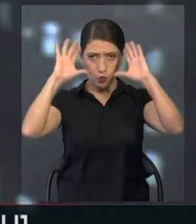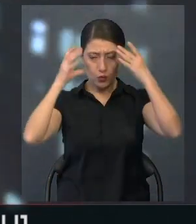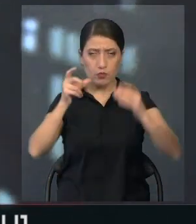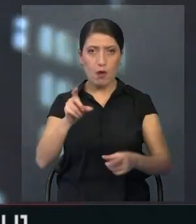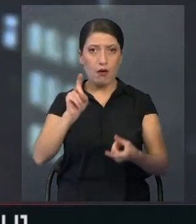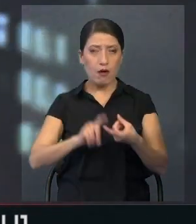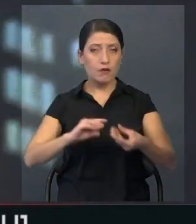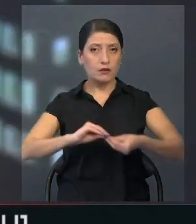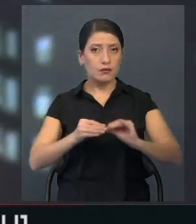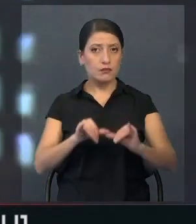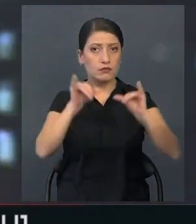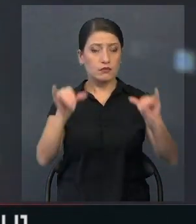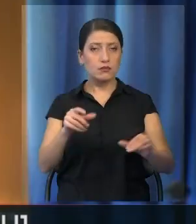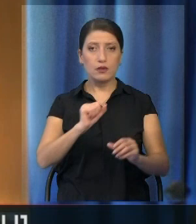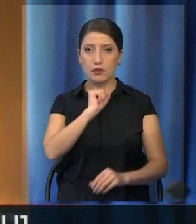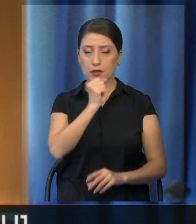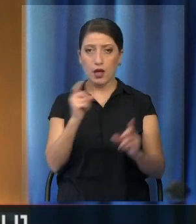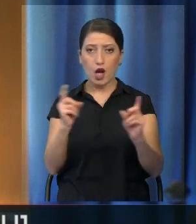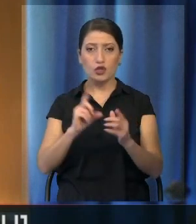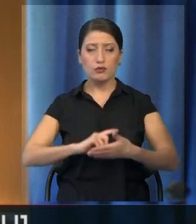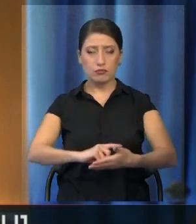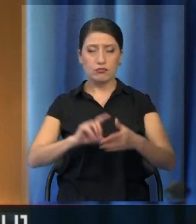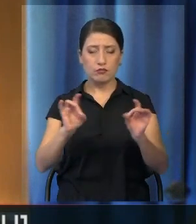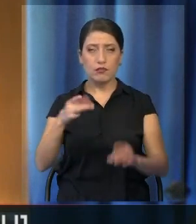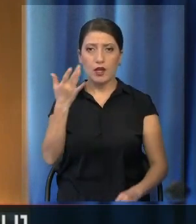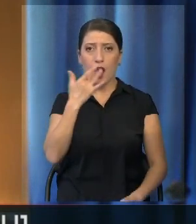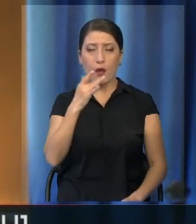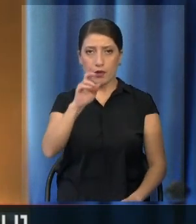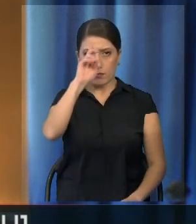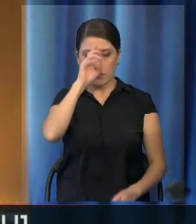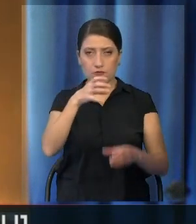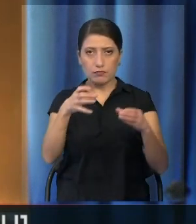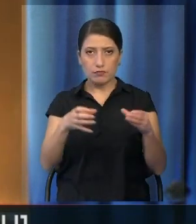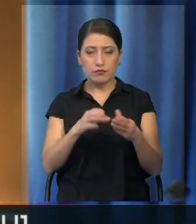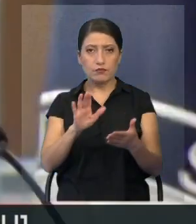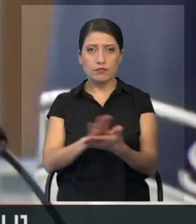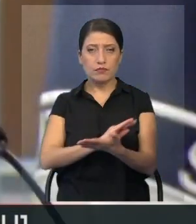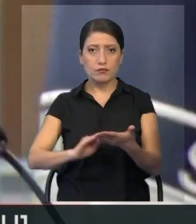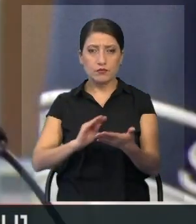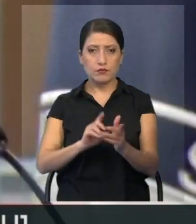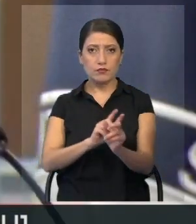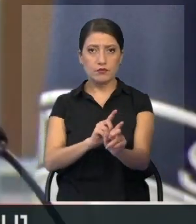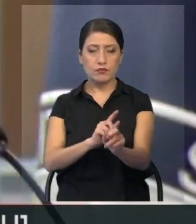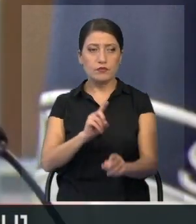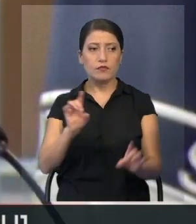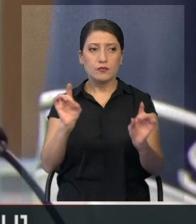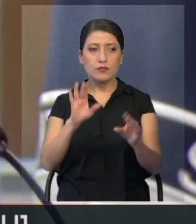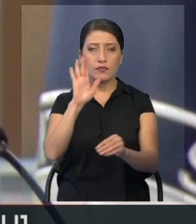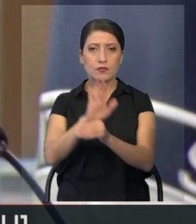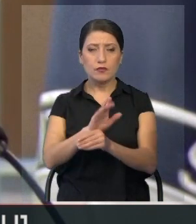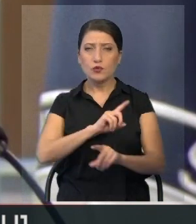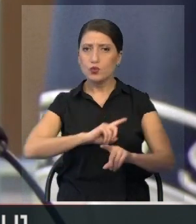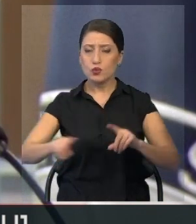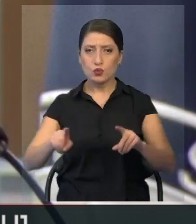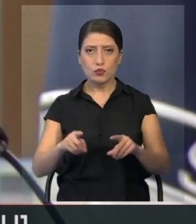հումանիտար հետևանքներ ունենալ։ Լրագրողների հետ զրույցում ասել է Միացյալ Նահանգների Պետդեպարտամենտի խոսնակի տեղակալը։ Վեդանտ Պատելը կոչ է արել